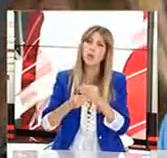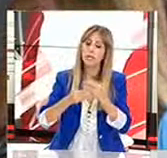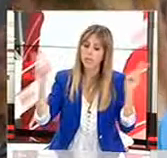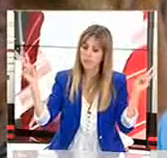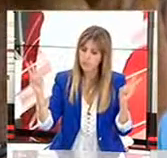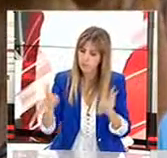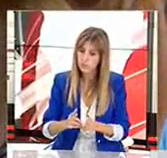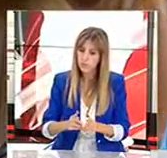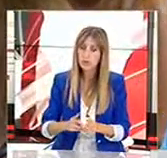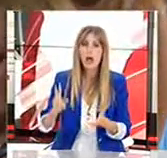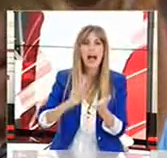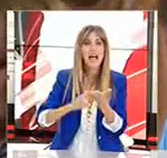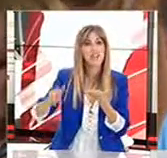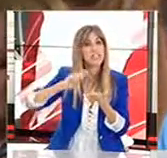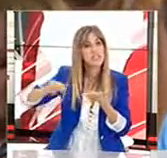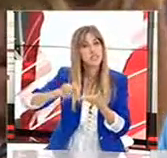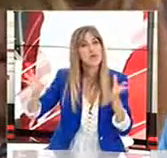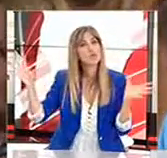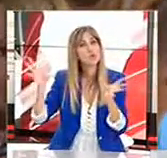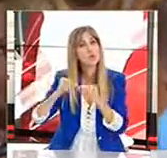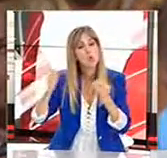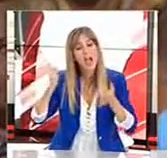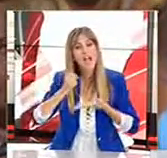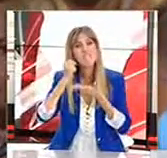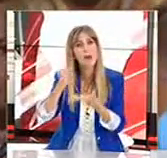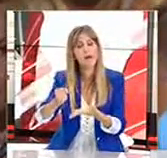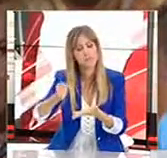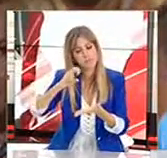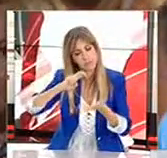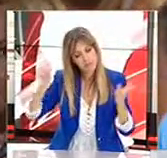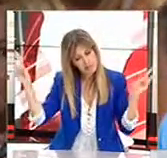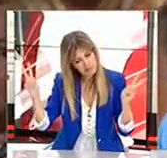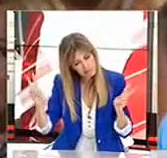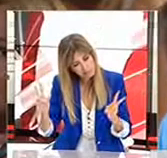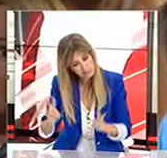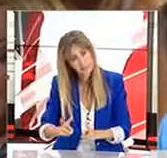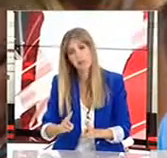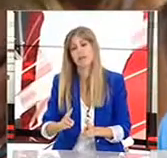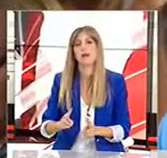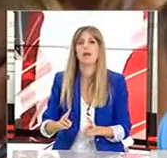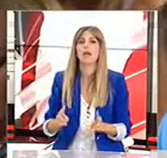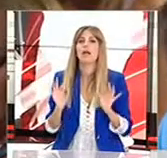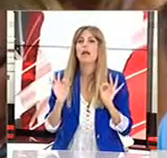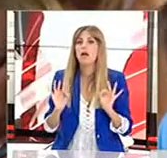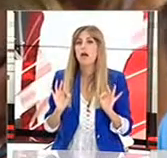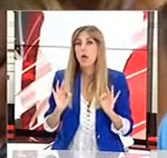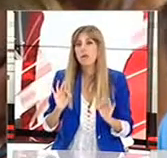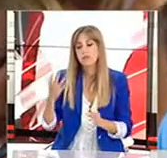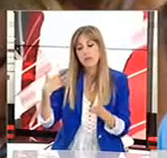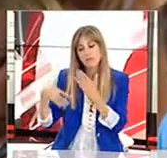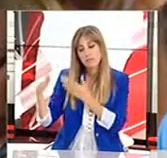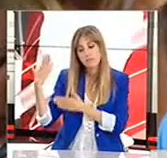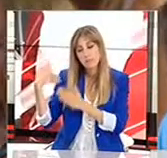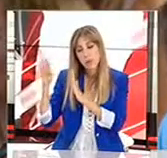ΕΝΦΙΑ βεβαίως αφορούν στη μεσαία τάξη, η οποία σήκωσε όλο το προηγούμενο διάστημα το βαρύ φορτίο στα δύσκολα χρόνια